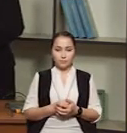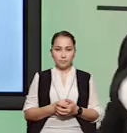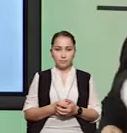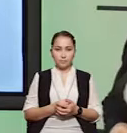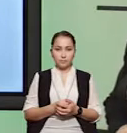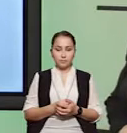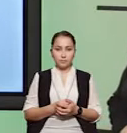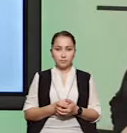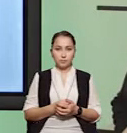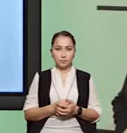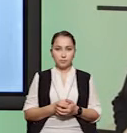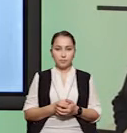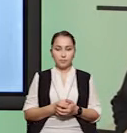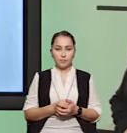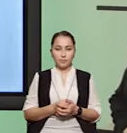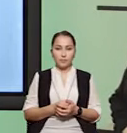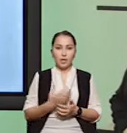masala.